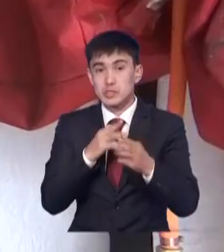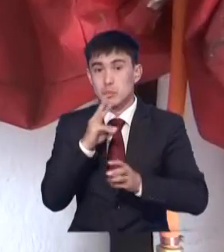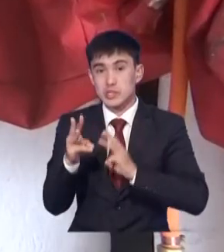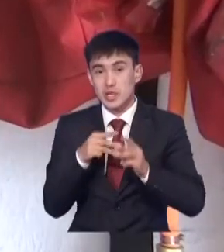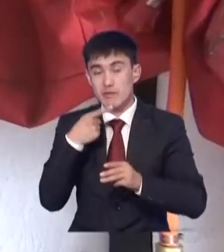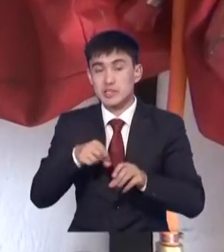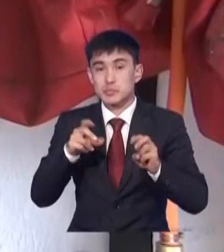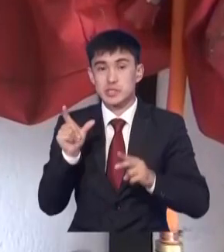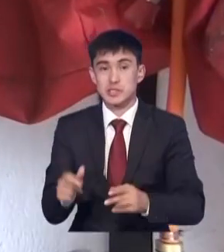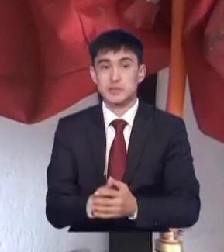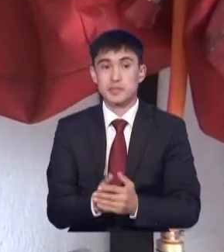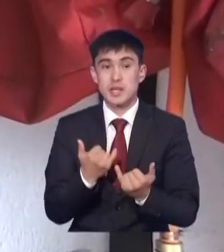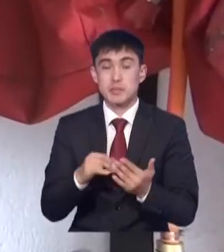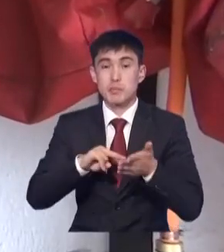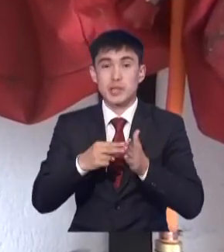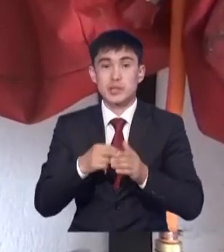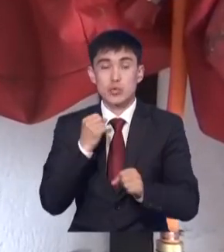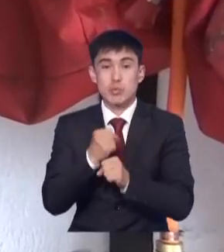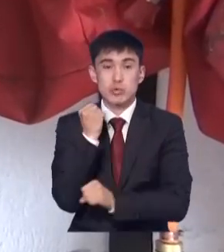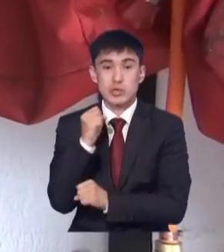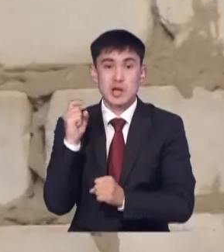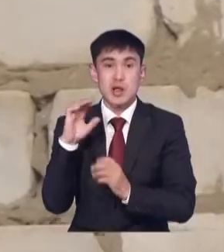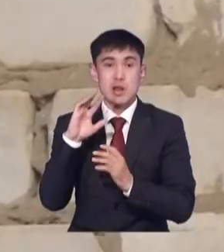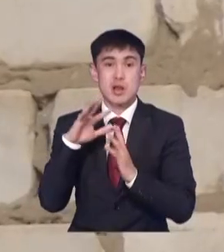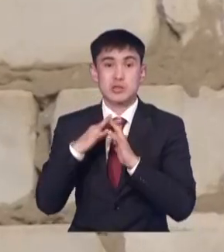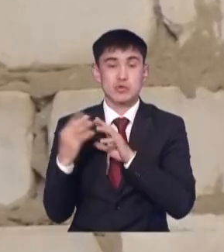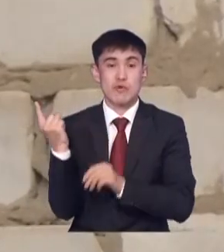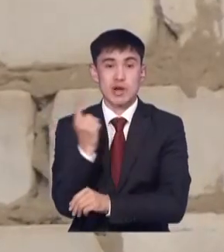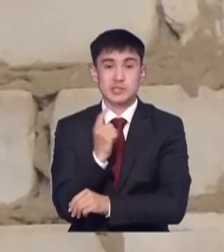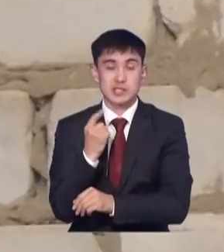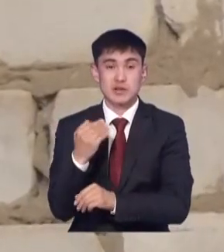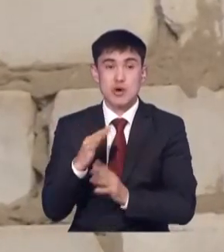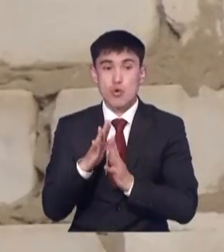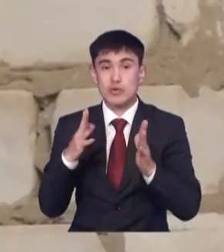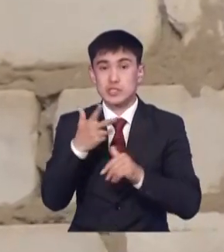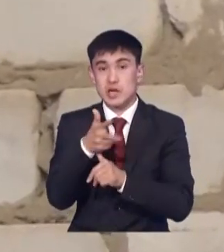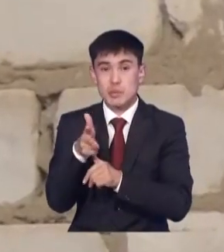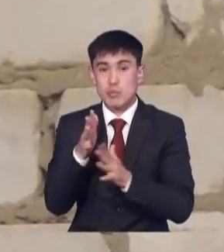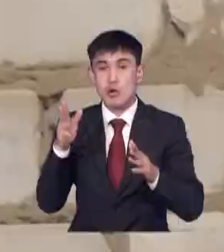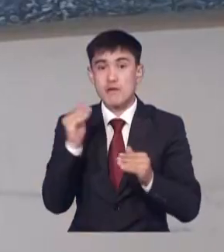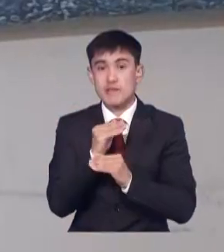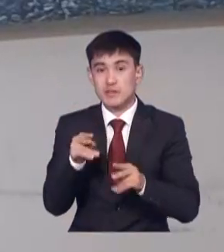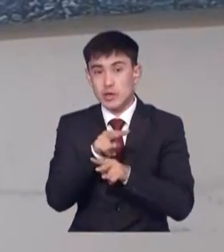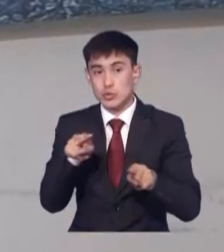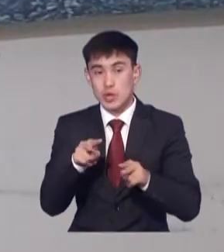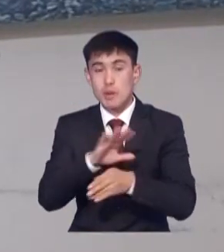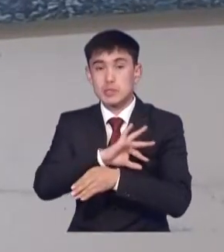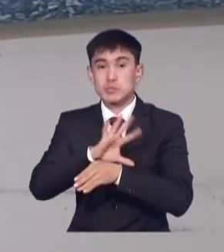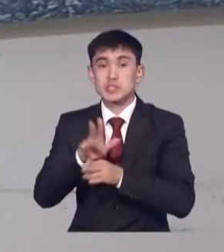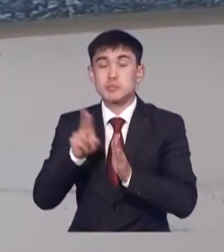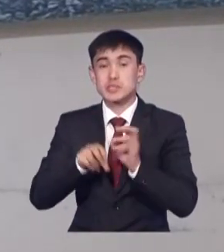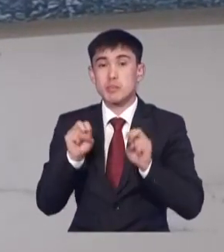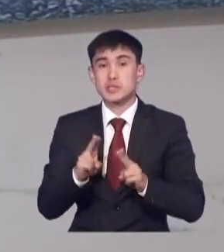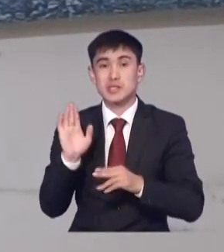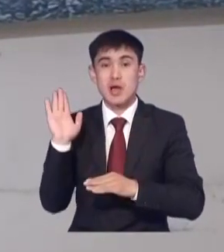пожаров, говорят эксперты. Теперь в планах у работников лесного хозяйства увеличить количество видеокамер для более эффективного контроля и обеспечения